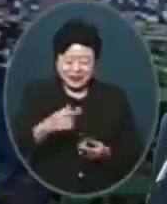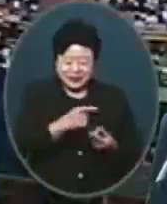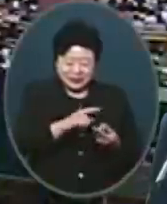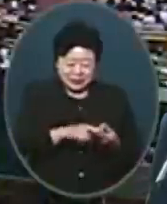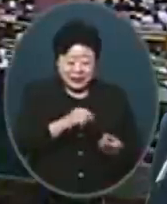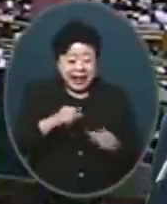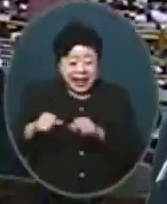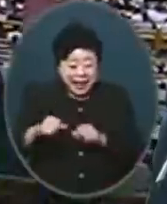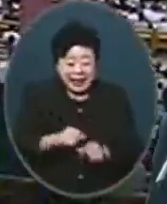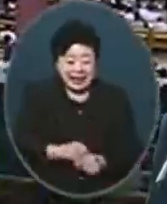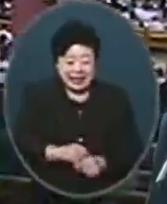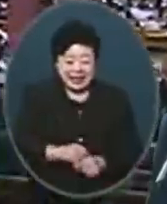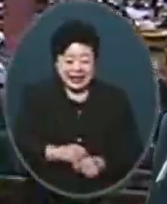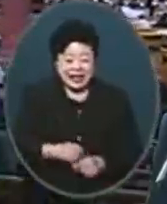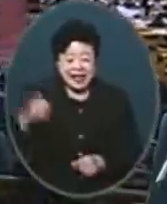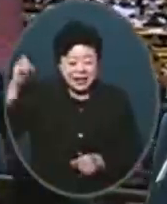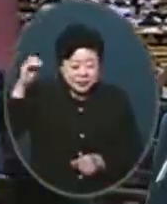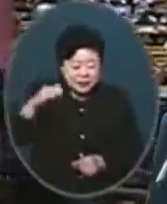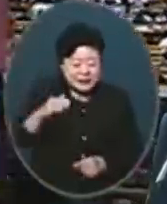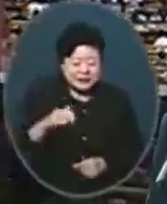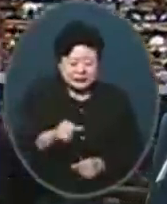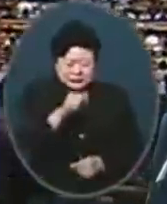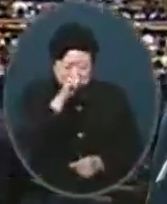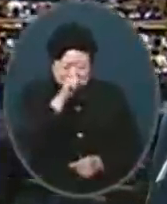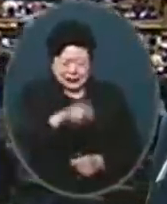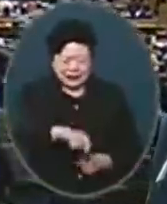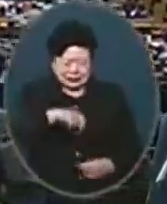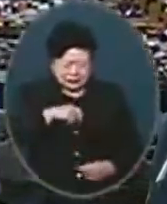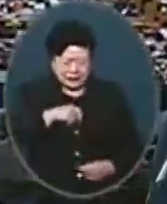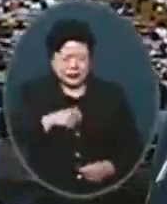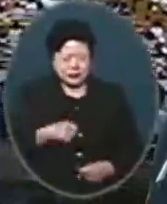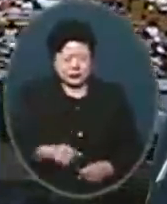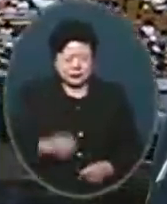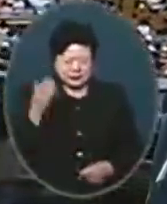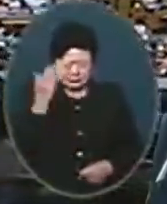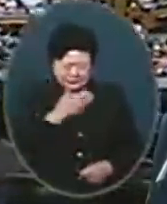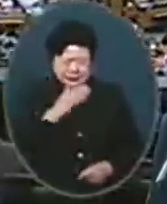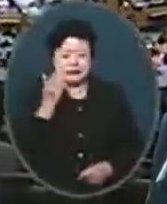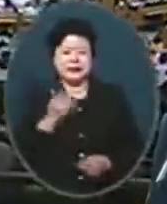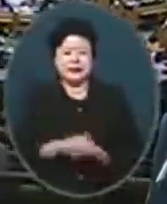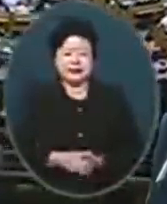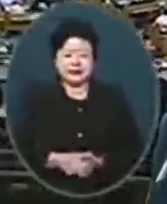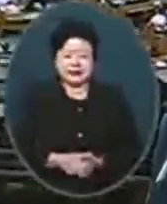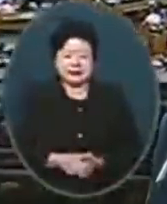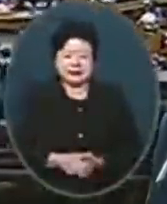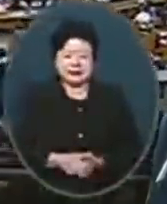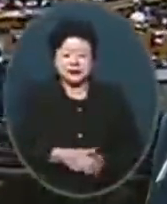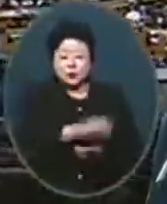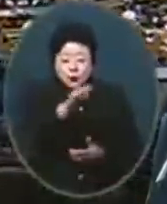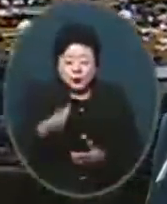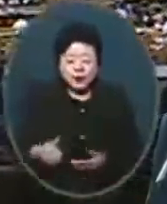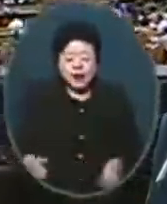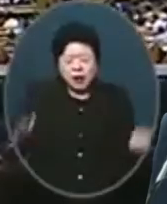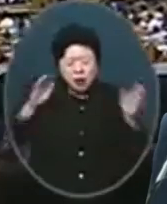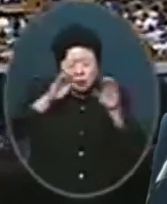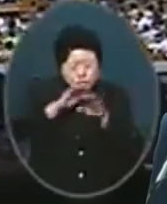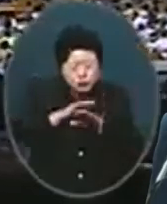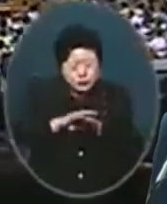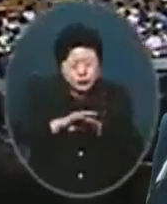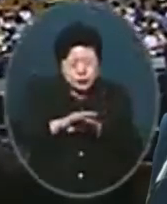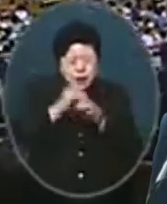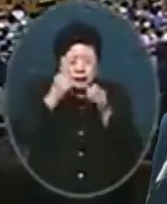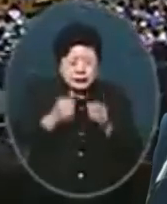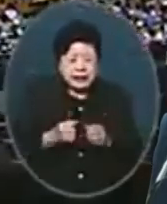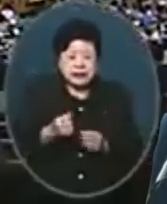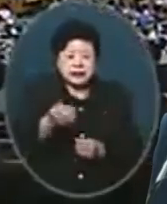빛의 열매는 모든 착함과 의로움과 진실함이니라. 그래서 우리는 어두움에